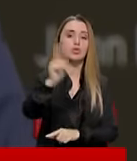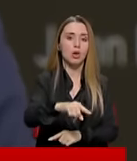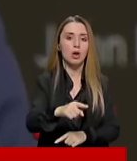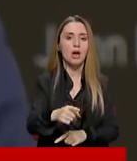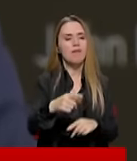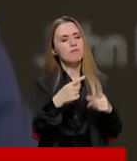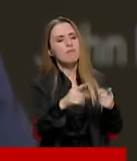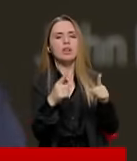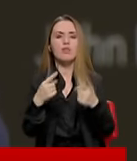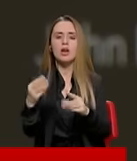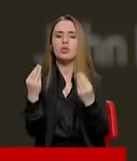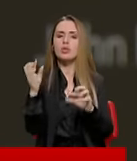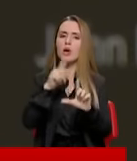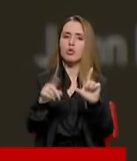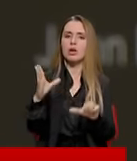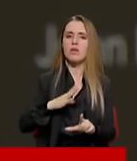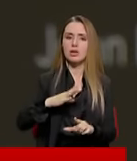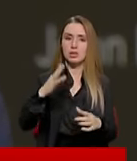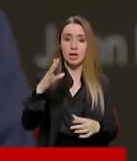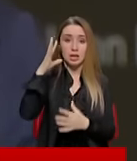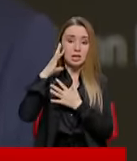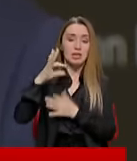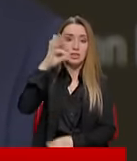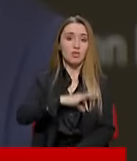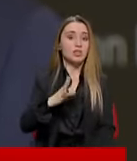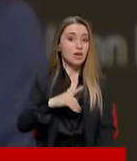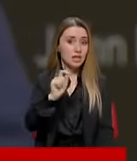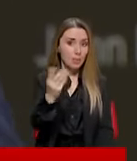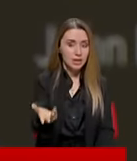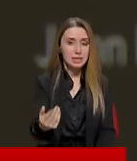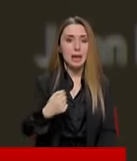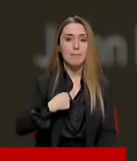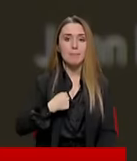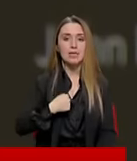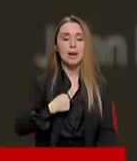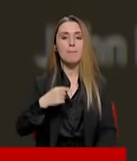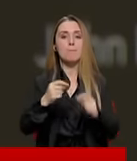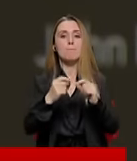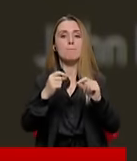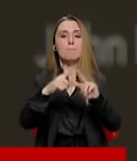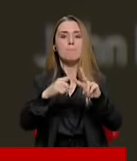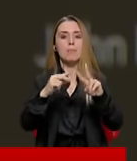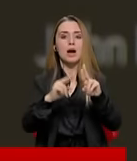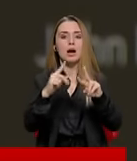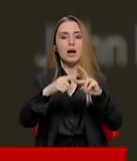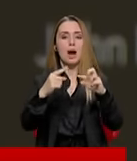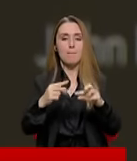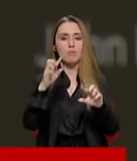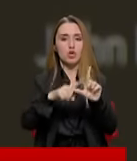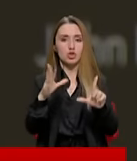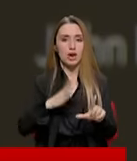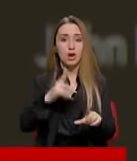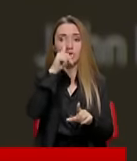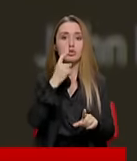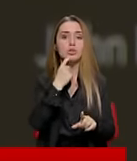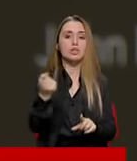başka fantezi projelerinizi Eğer insana faydası varsa yaparsınız Bizim bakap diye bir projemiz var inanın 100